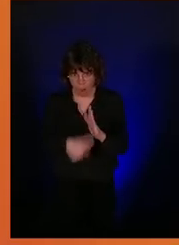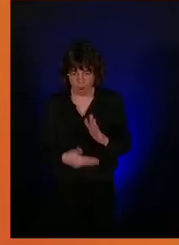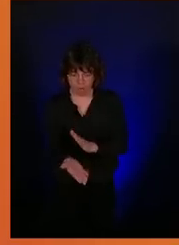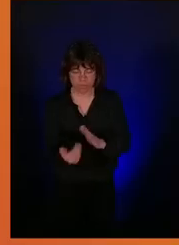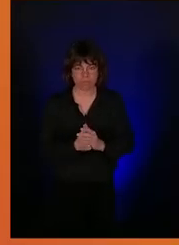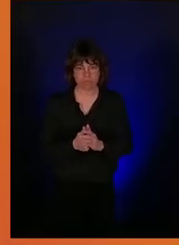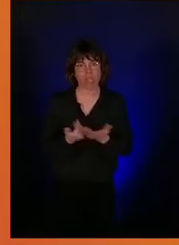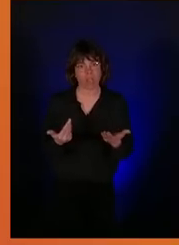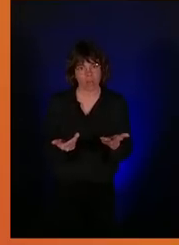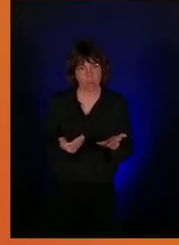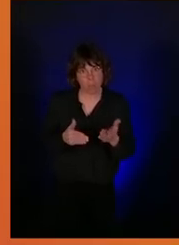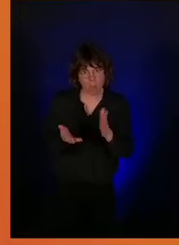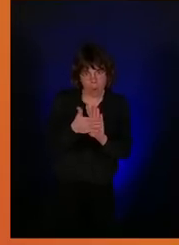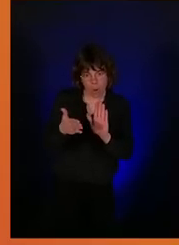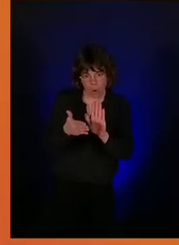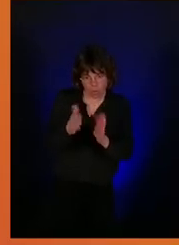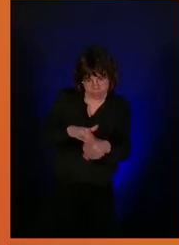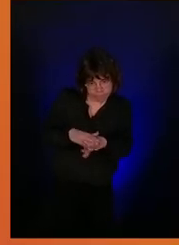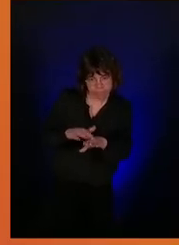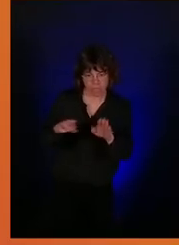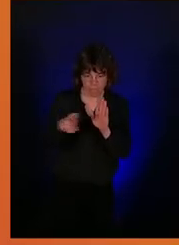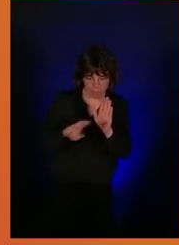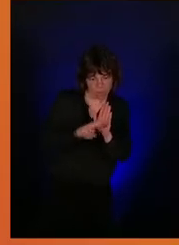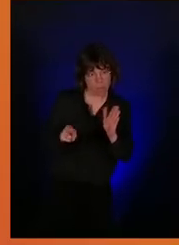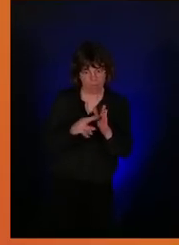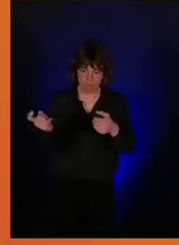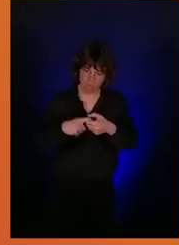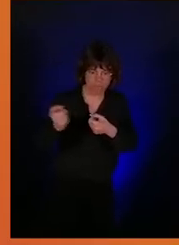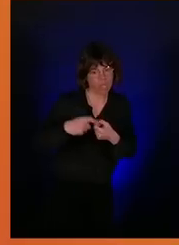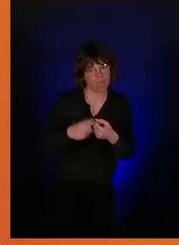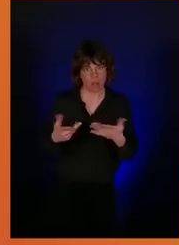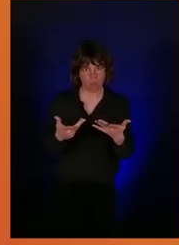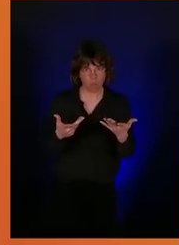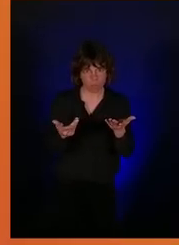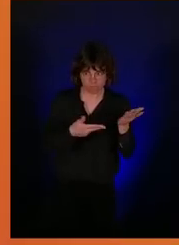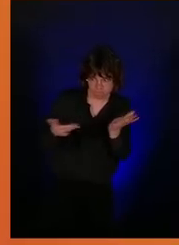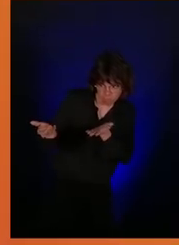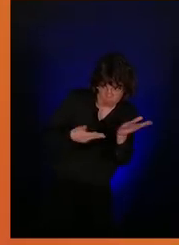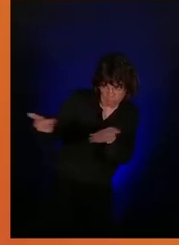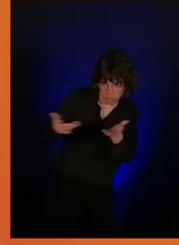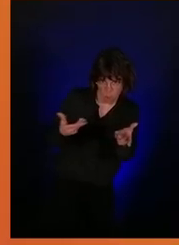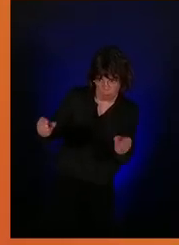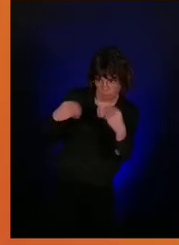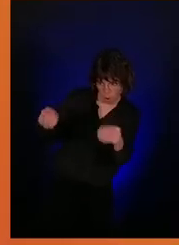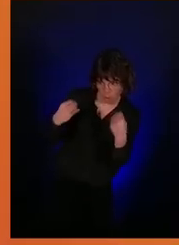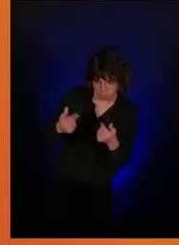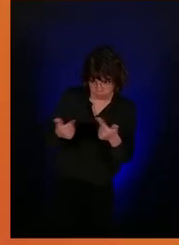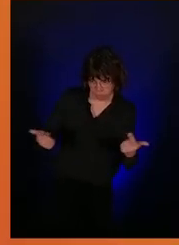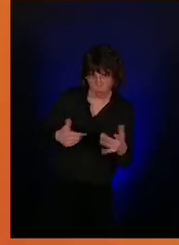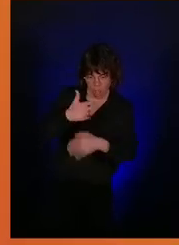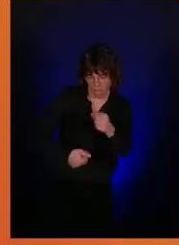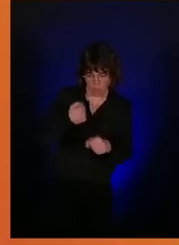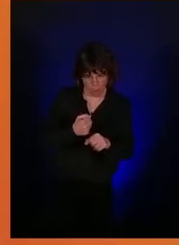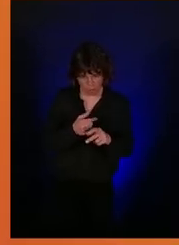établi un système de référencement pour le matériel syndical auprès de nos fournisseurs avec la mise à jour annuelle des prix ou en